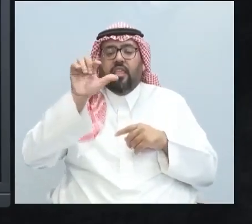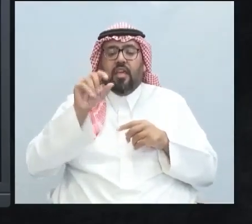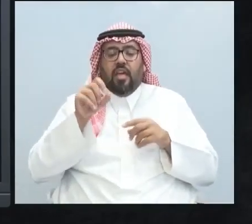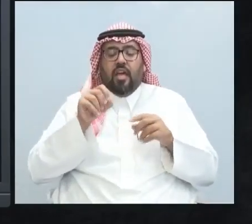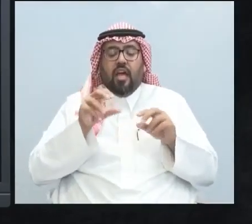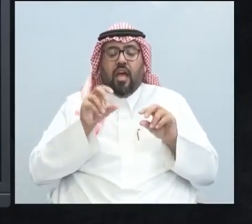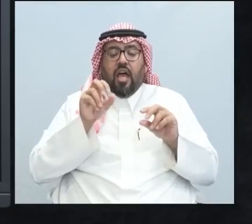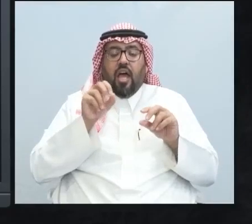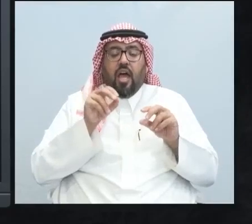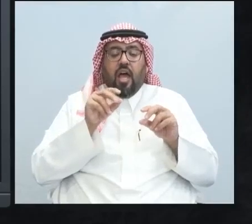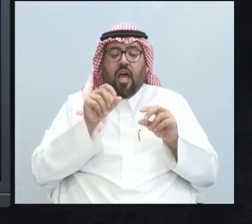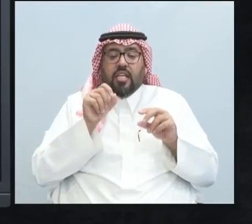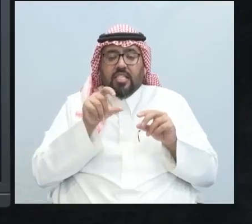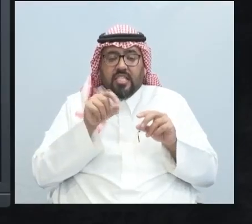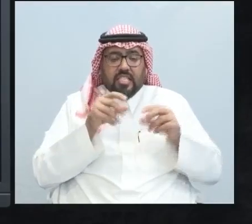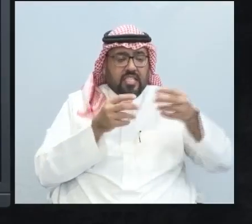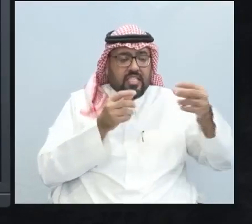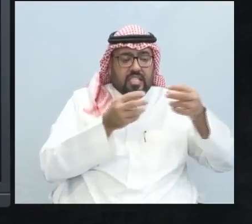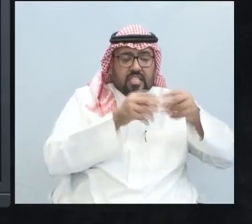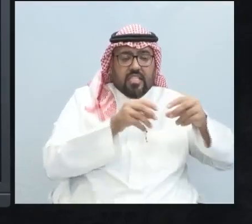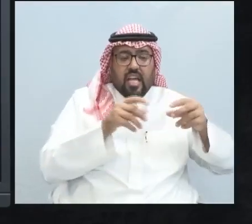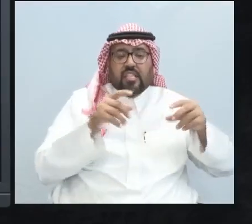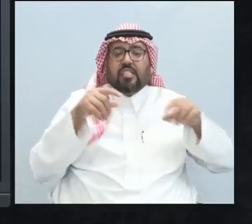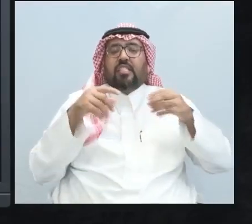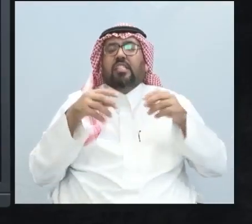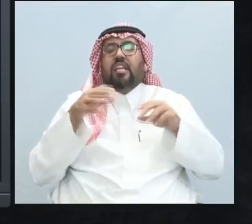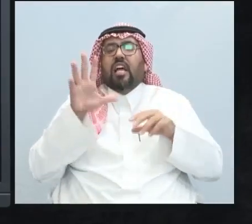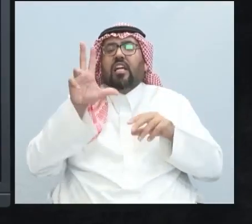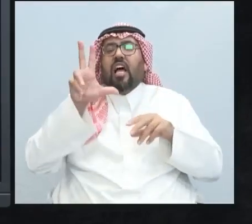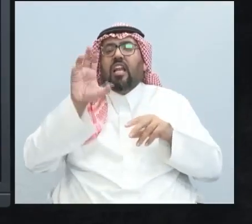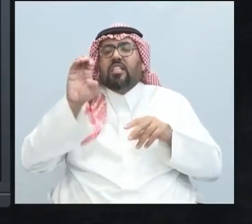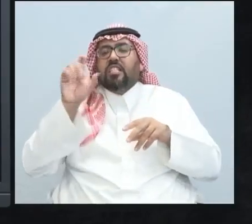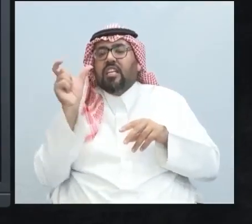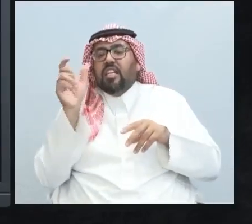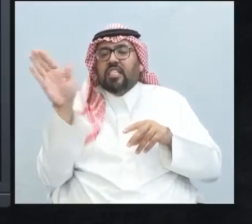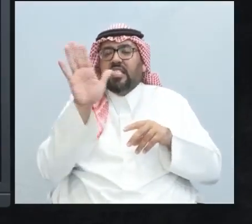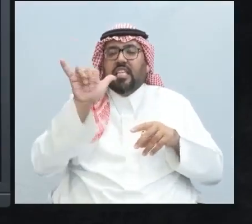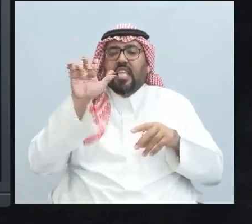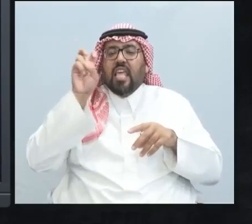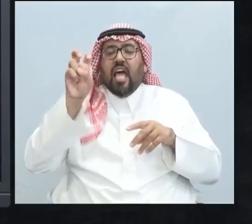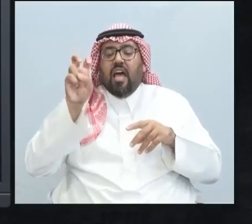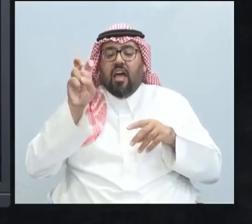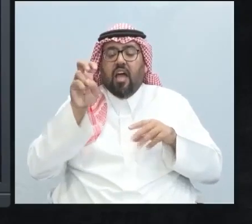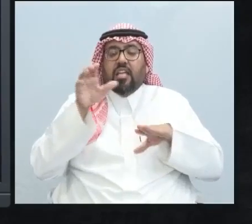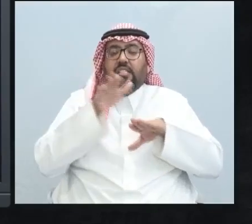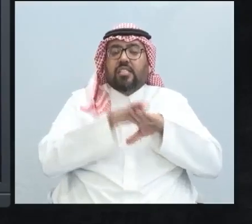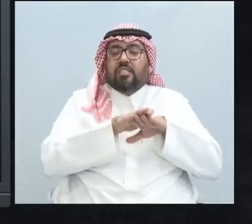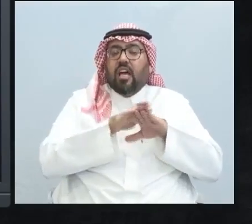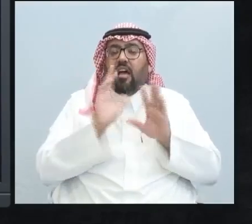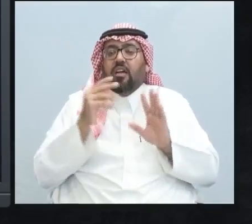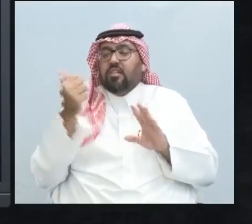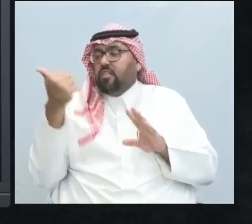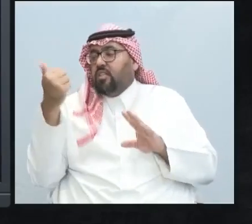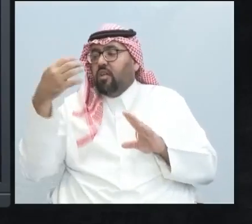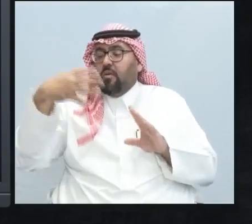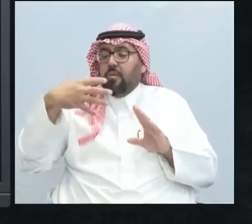المنوي والبويضه نعبر عنها بالخلايا الجنسيه اهم ما يميز الخلايا الجنسيه عن الخلايا الجسديه كون الخلايا الجسديه تملك 46